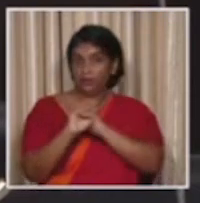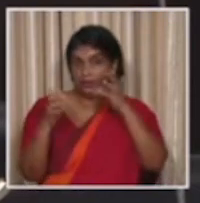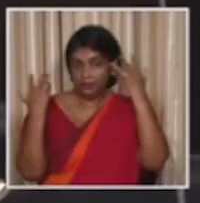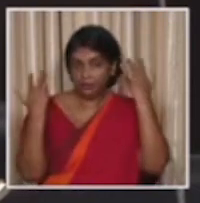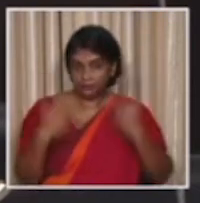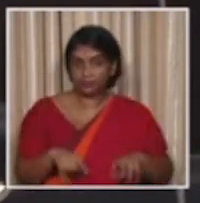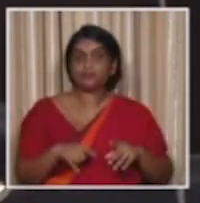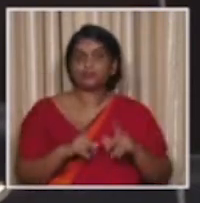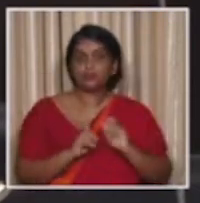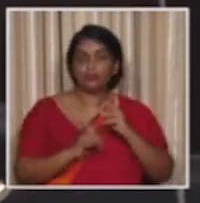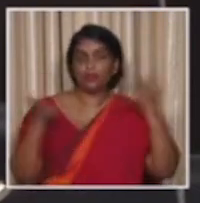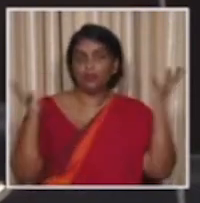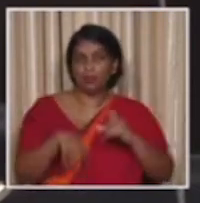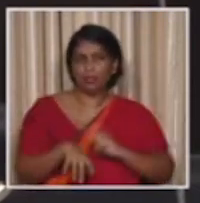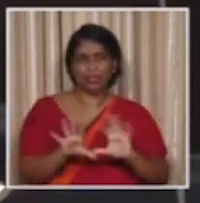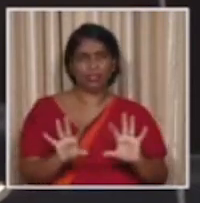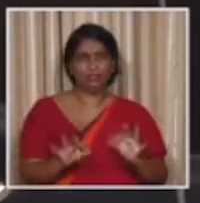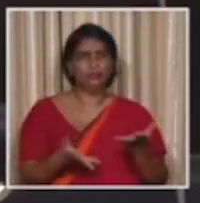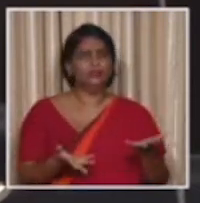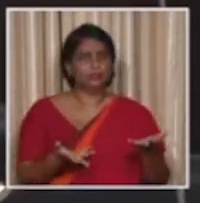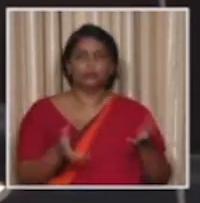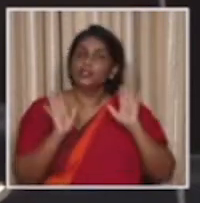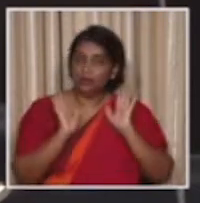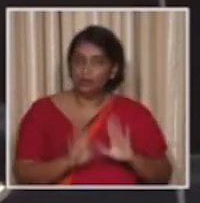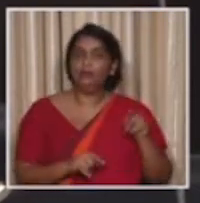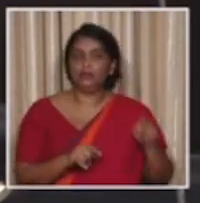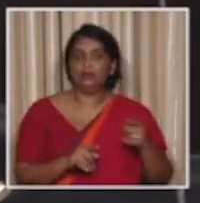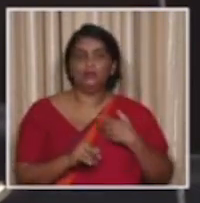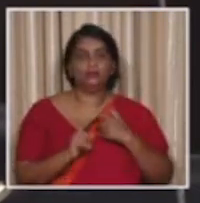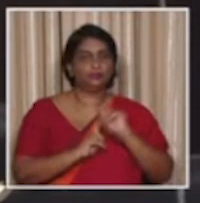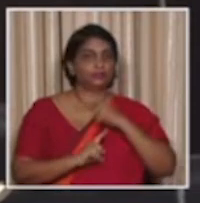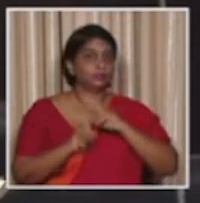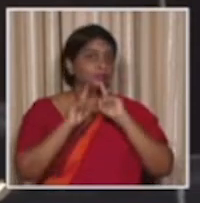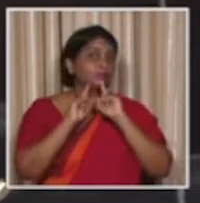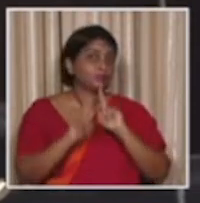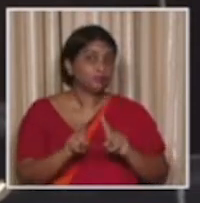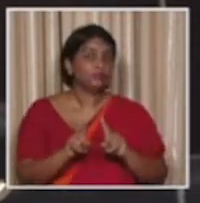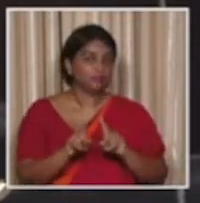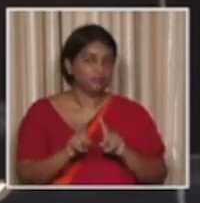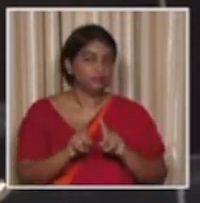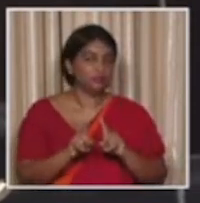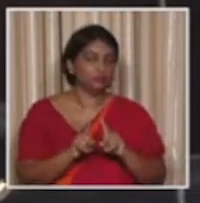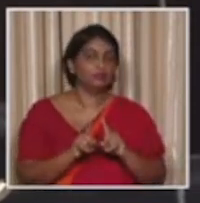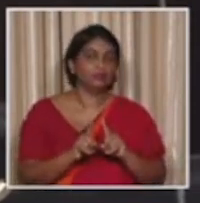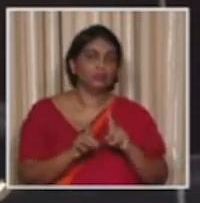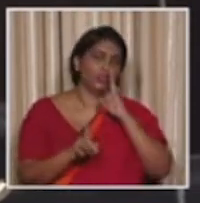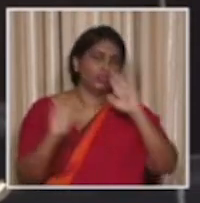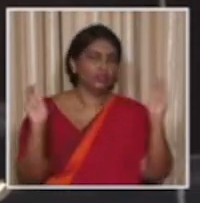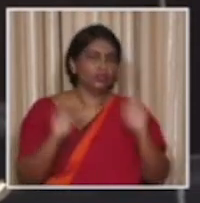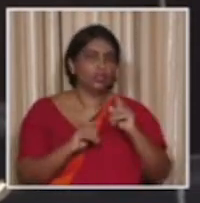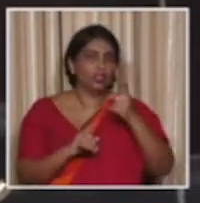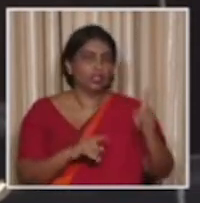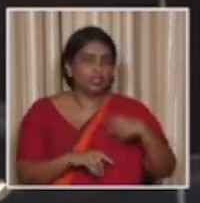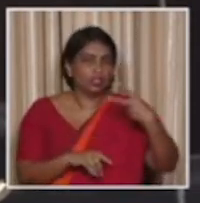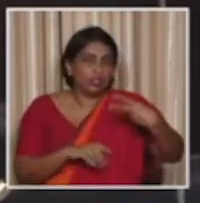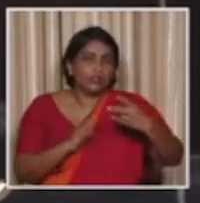සභාව කැඳවනකම් කෙසේ වෙතත් සභාවට අපි දැන්දුම් දෙන්න ඕනේ අවම වශයෙන් දවසක හෝ